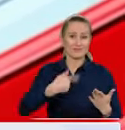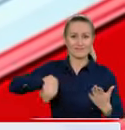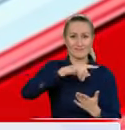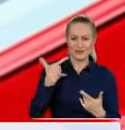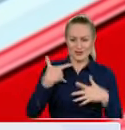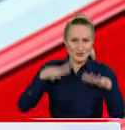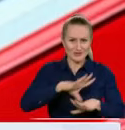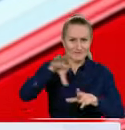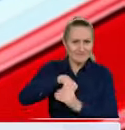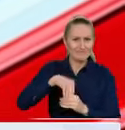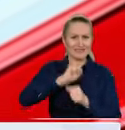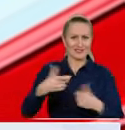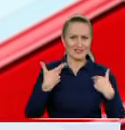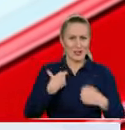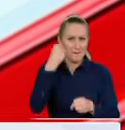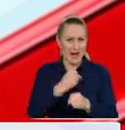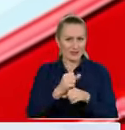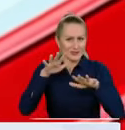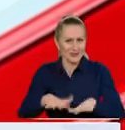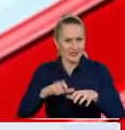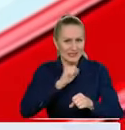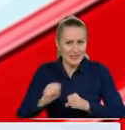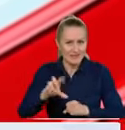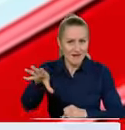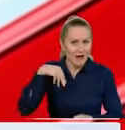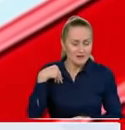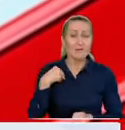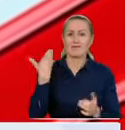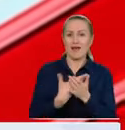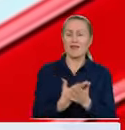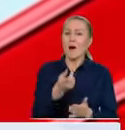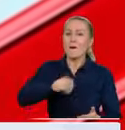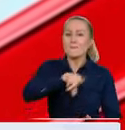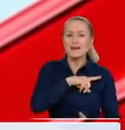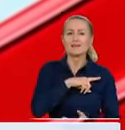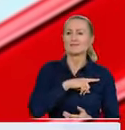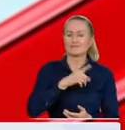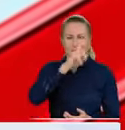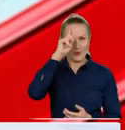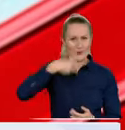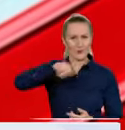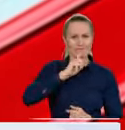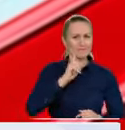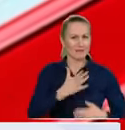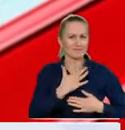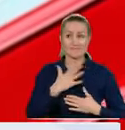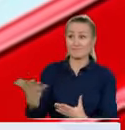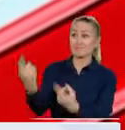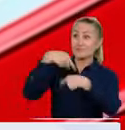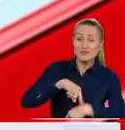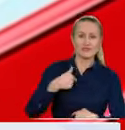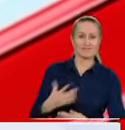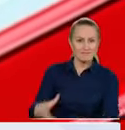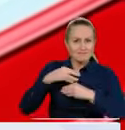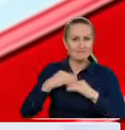między nami, pracują w naszym kraju. I w związku z tym my jesteśmy ludźmi, którzy serdecznie ich przyjmują, którzy żyją razem z